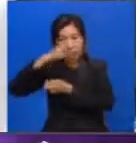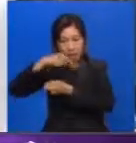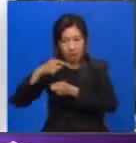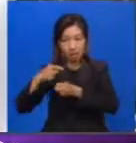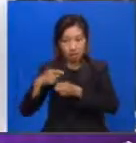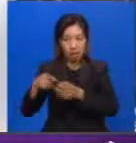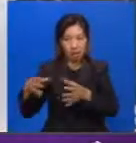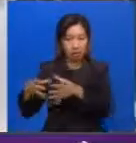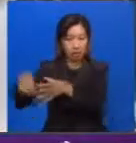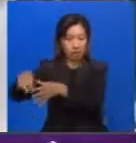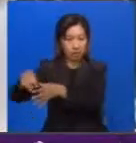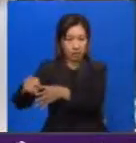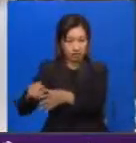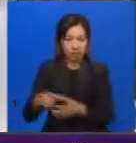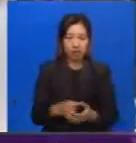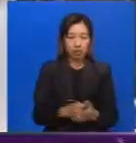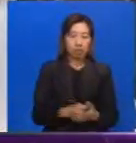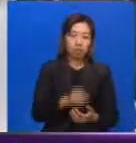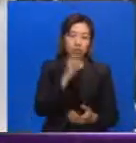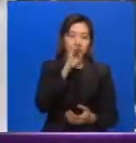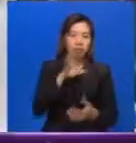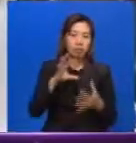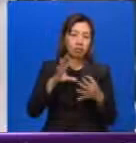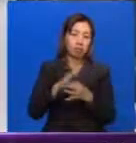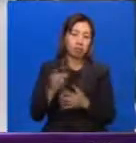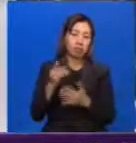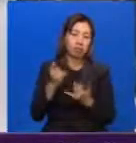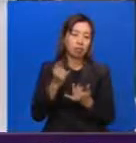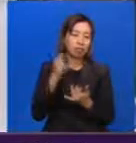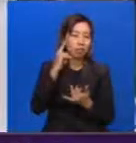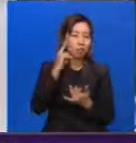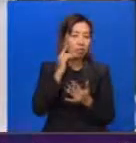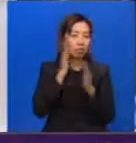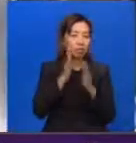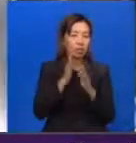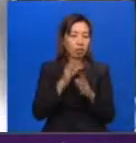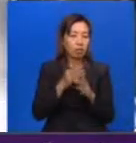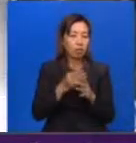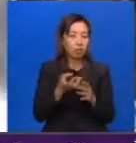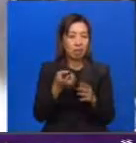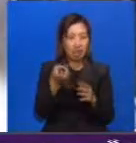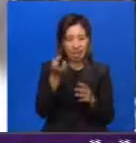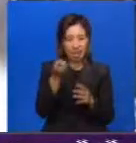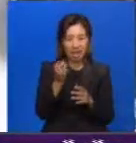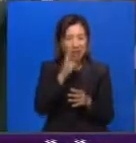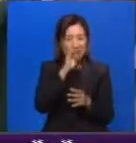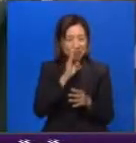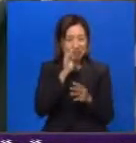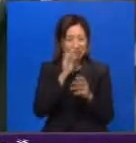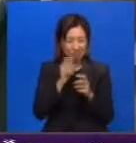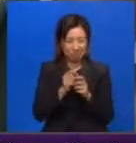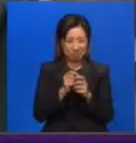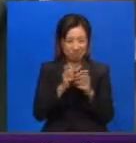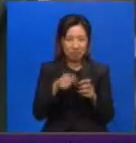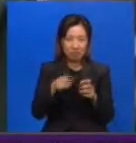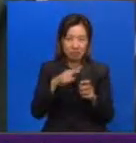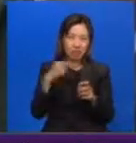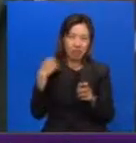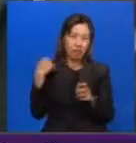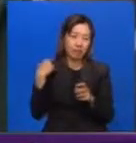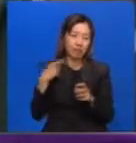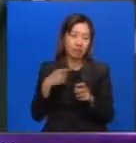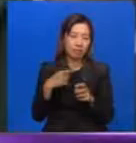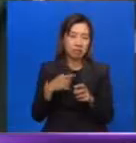ซึ่งจะสิ้นสุดสิ้นเดือนนี้ก็พบว่าพ่อค้าคนกลางใช้วิธีกดราคารับซื้อข้าวเปลือกค่ะนายวิเชียรพวงลำเจียก